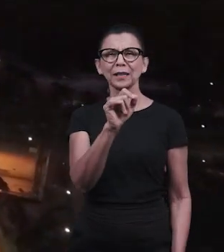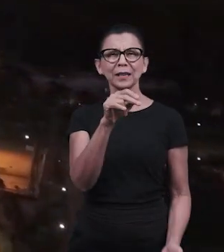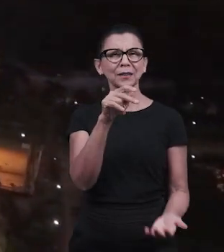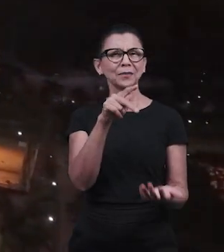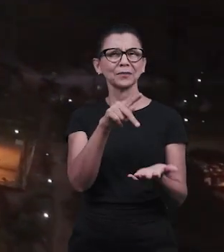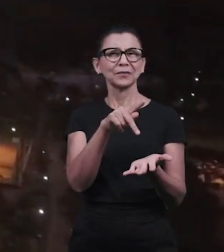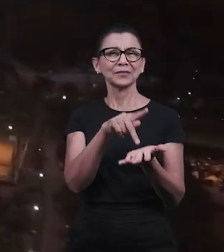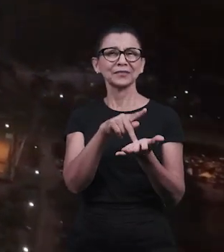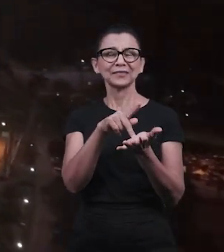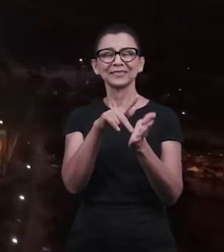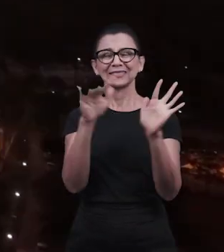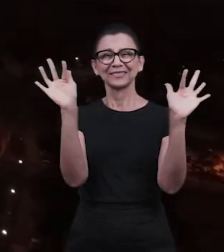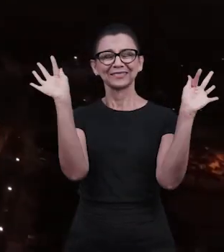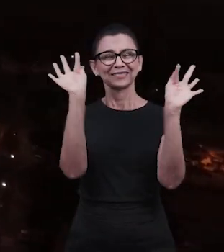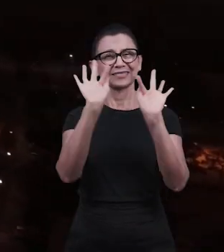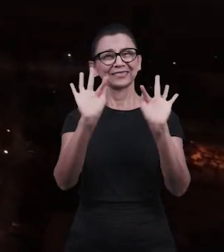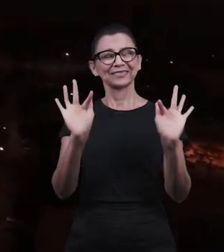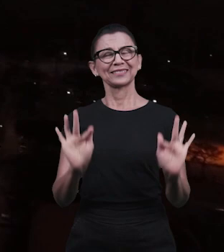И